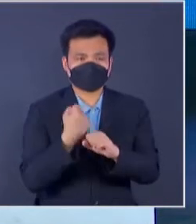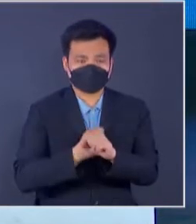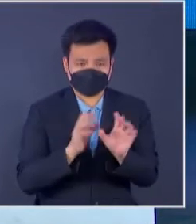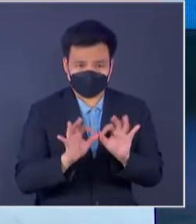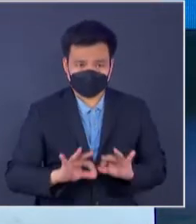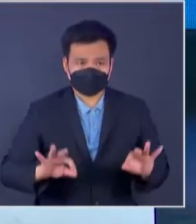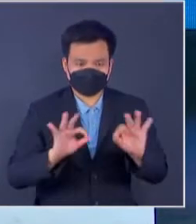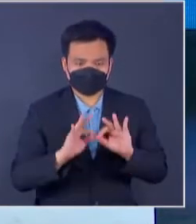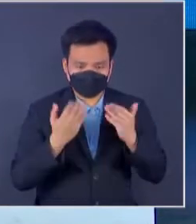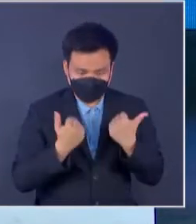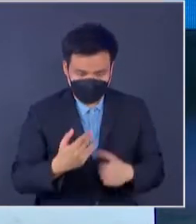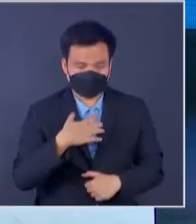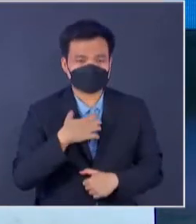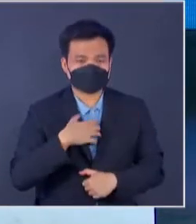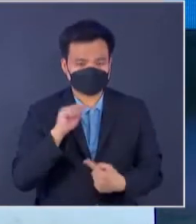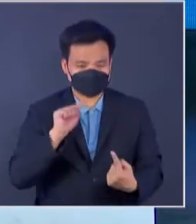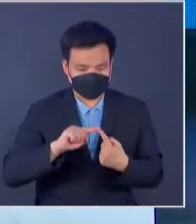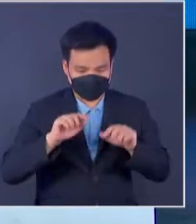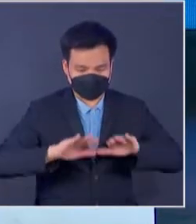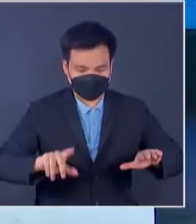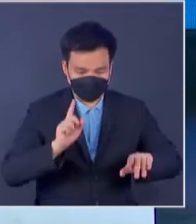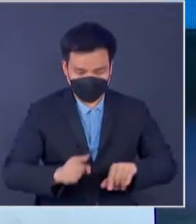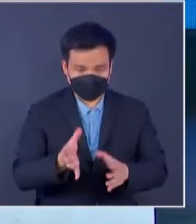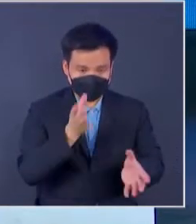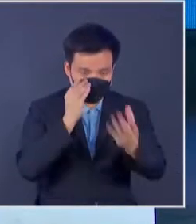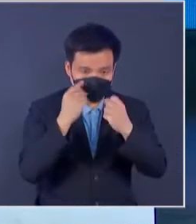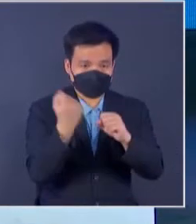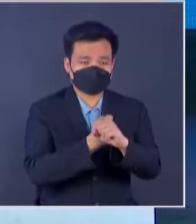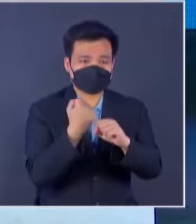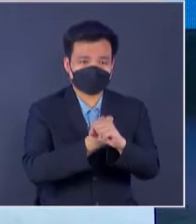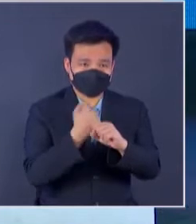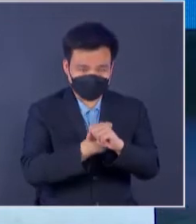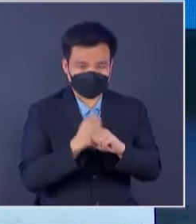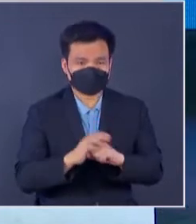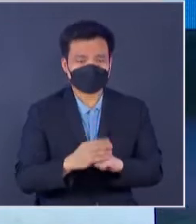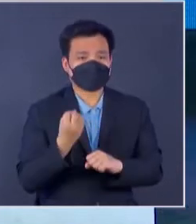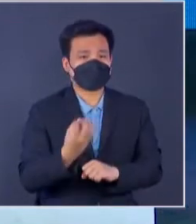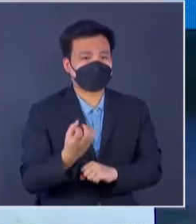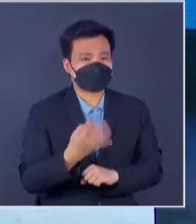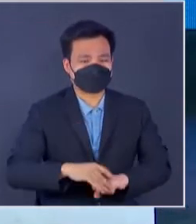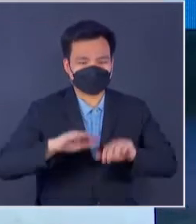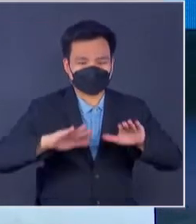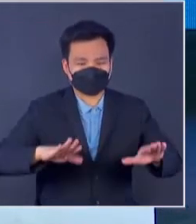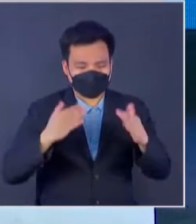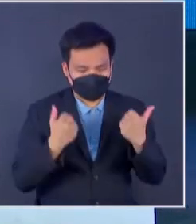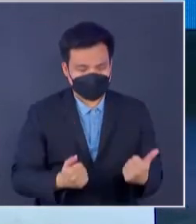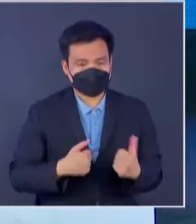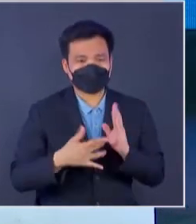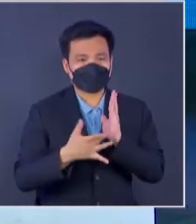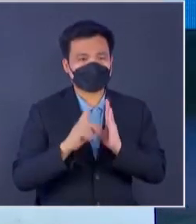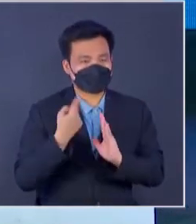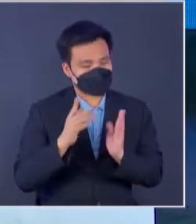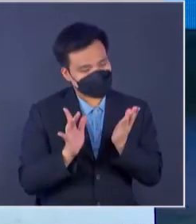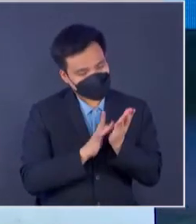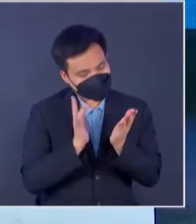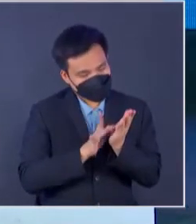ความต้องการในยุคนี้สำหรับเด็กๆจริง ๆครับ เพราะเด็กๆเนี่ยมักจะฝึกทักษะอยู่บนแท็บเล็ตสมาร์ทโฟนต่างๆนะครับแล้วก็ไม่ได้ไป